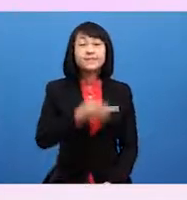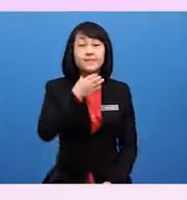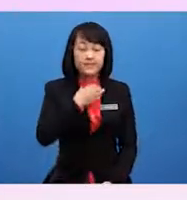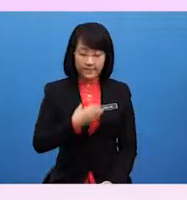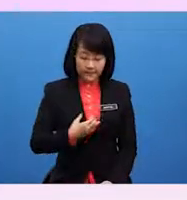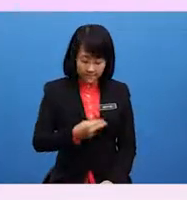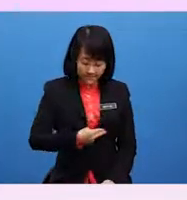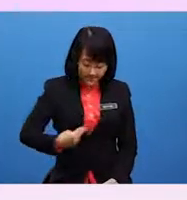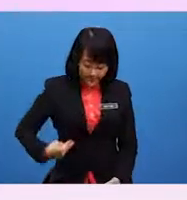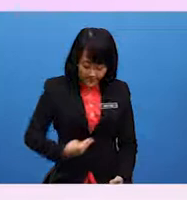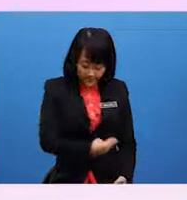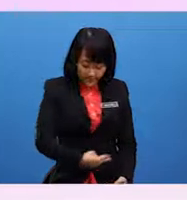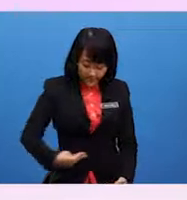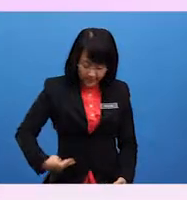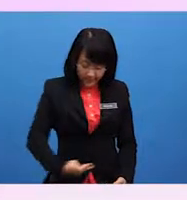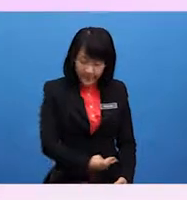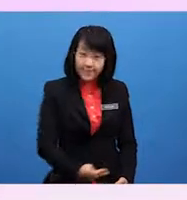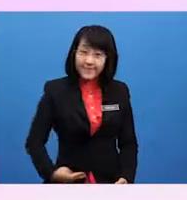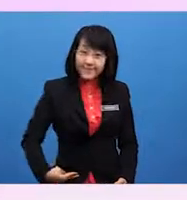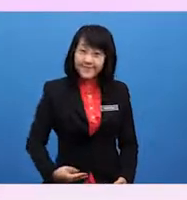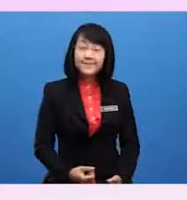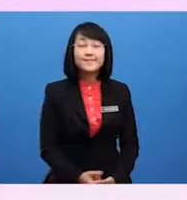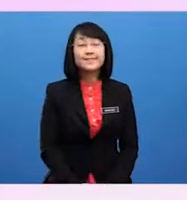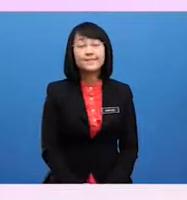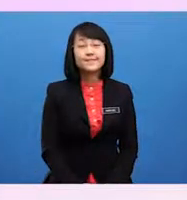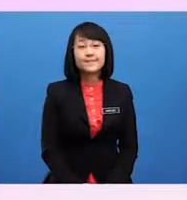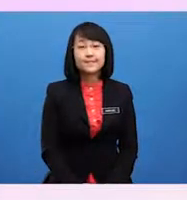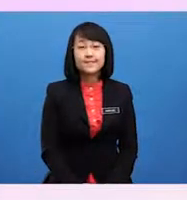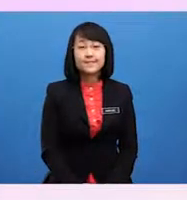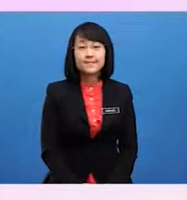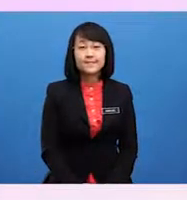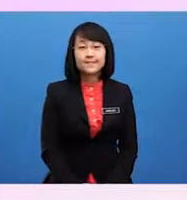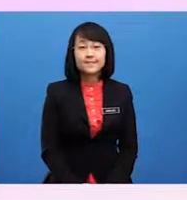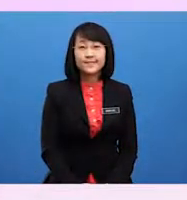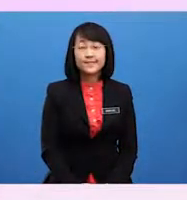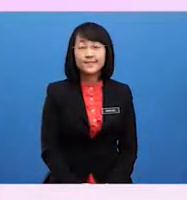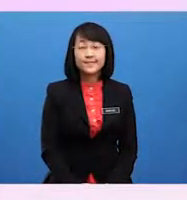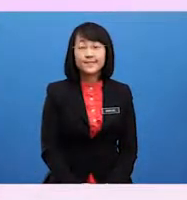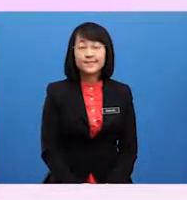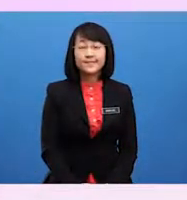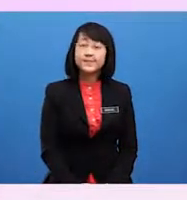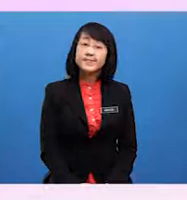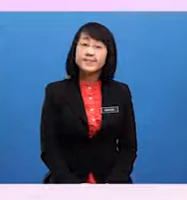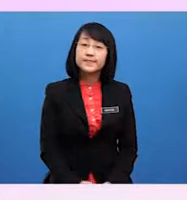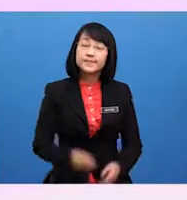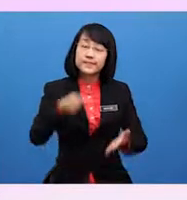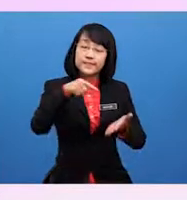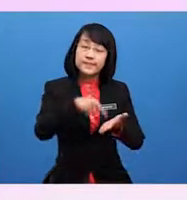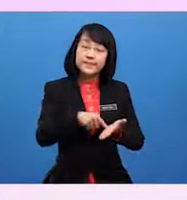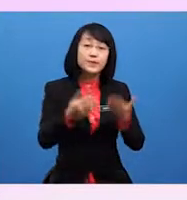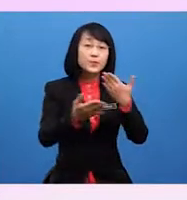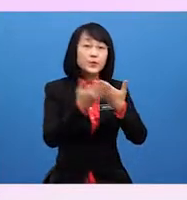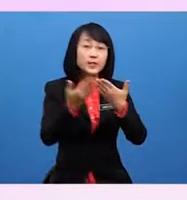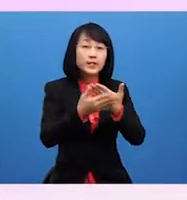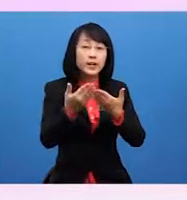esophagus, sepanjang usus kecil dan juga usus besar. Hal ini dapat memudahkan